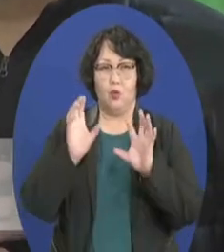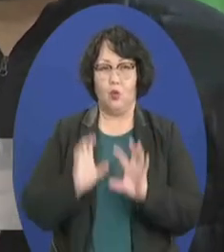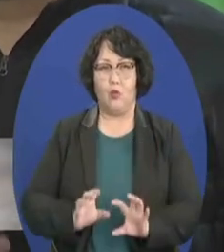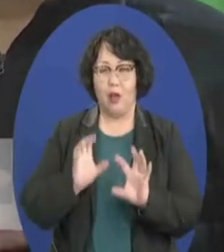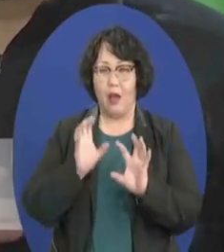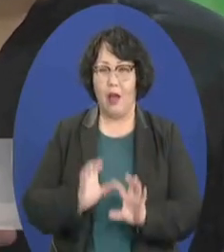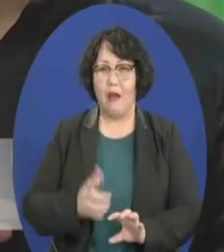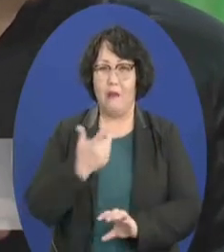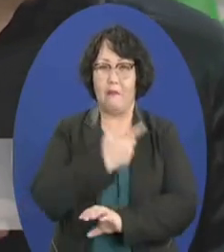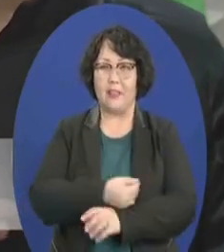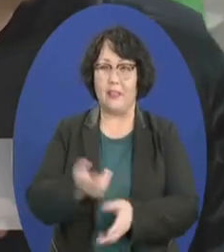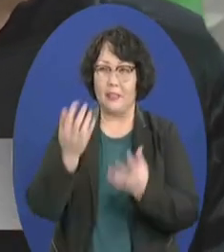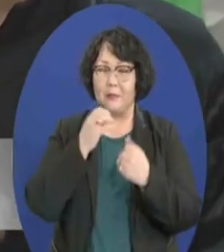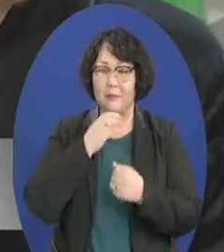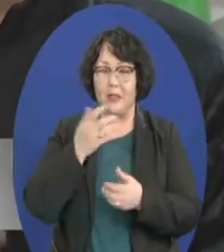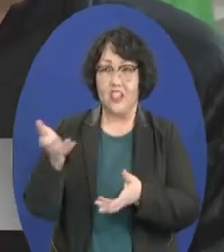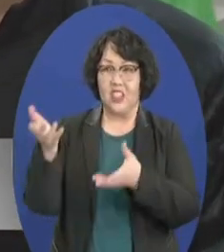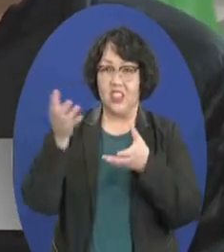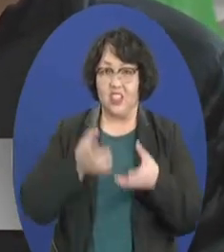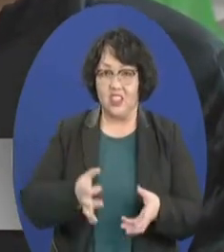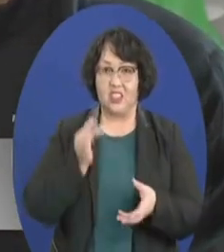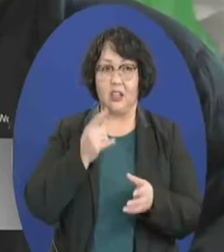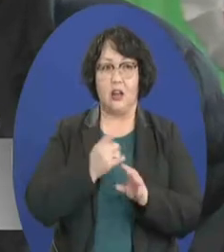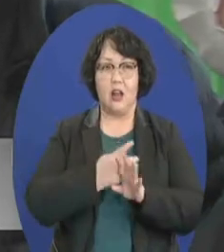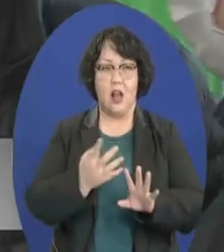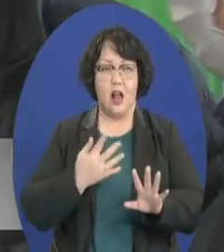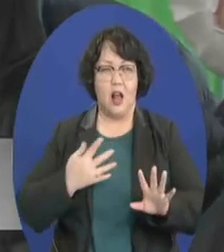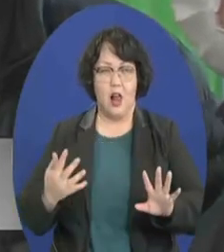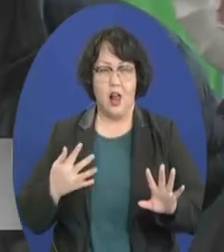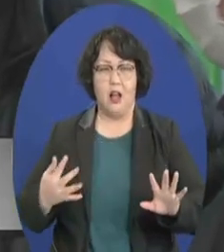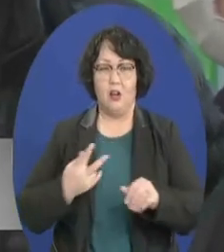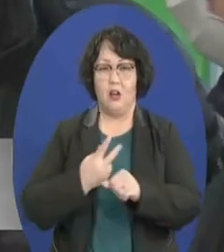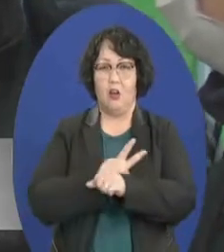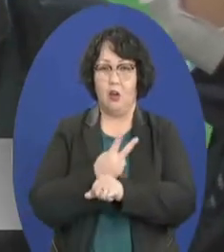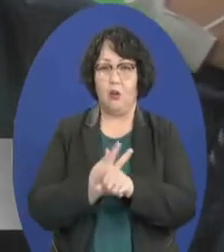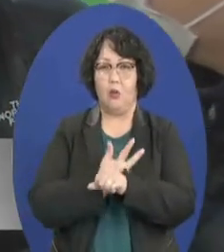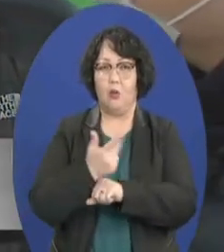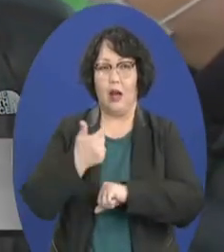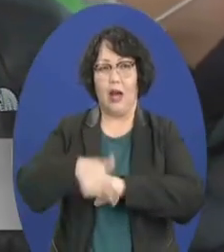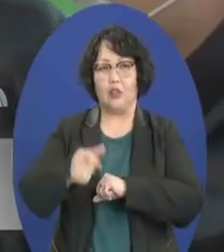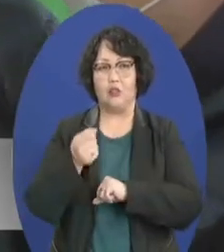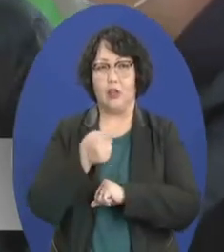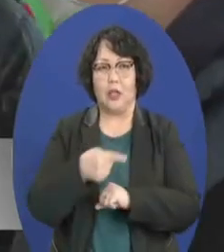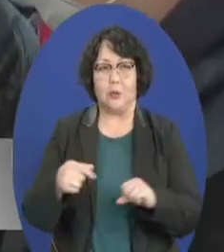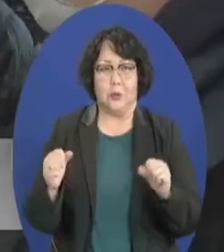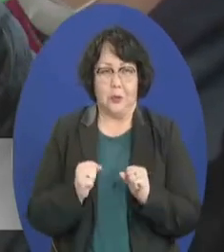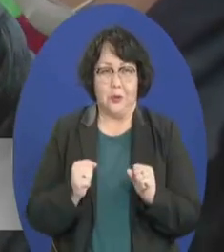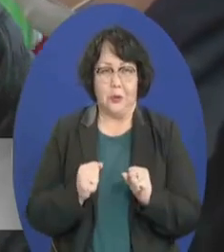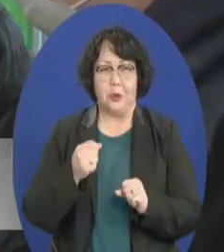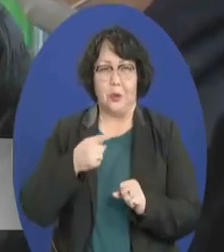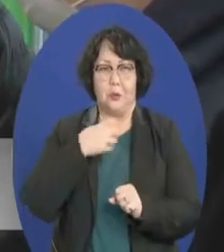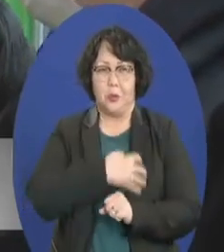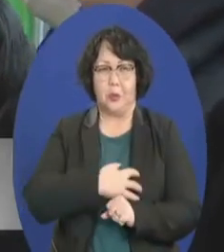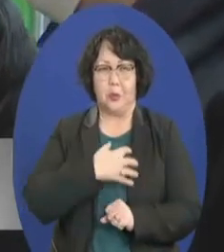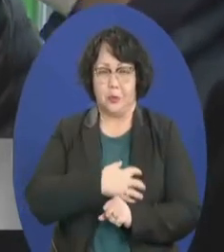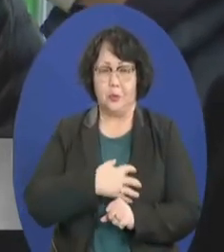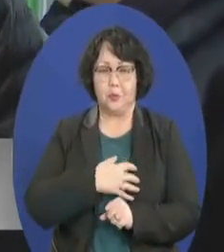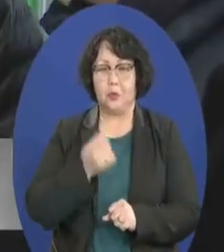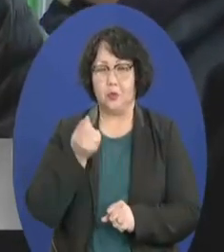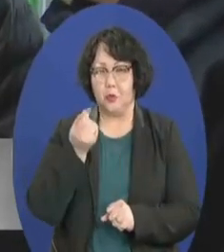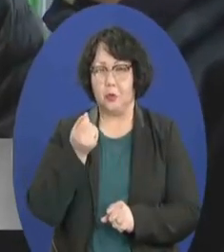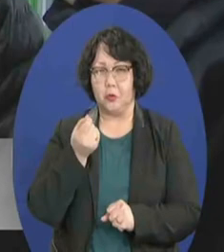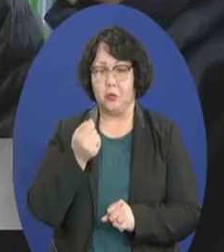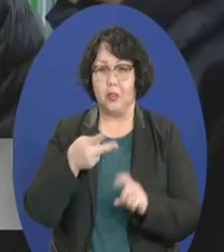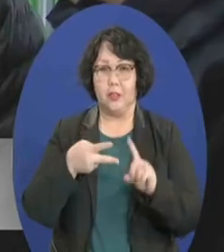хүлээлт маш их байсан. Хоочролж байгаа. 2-3 цаг хоочролж байна. Гадаа жоохон сэрүүхэн байна. Тэндэр жоохон бухимд сэргэд байна. Яг 1-р